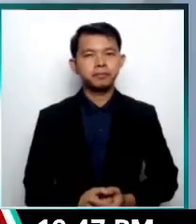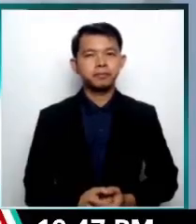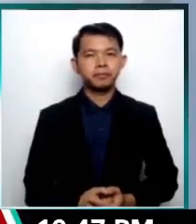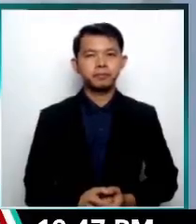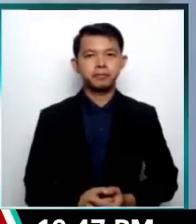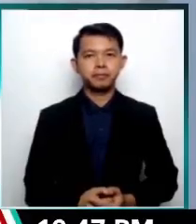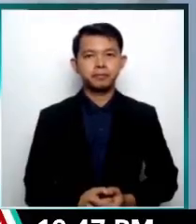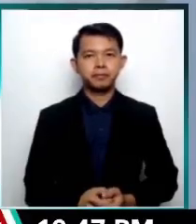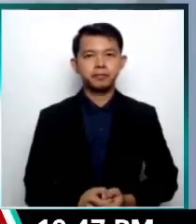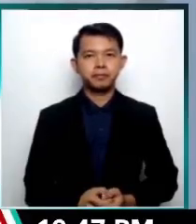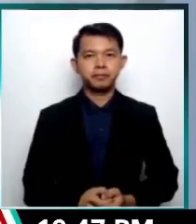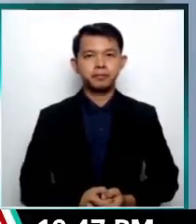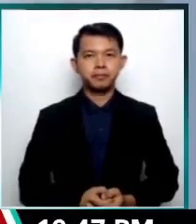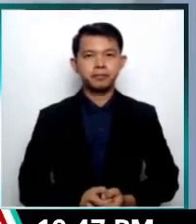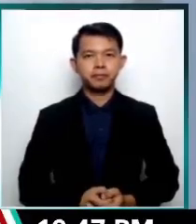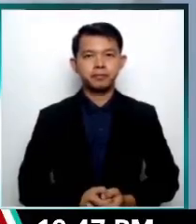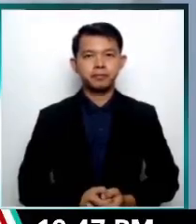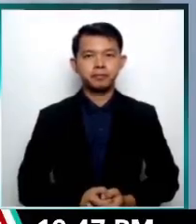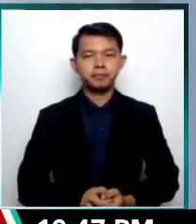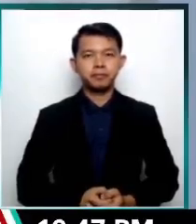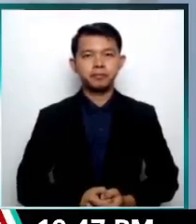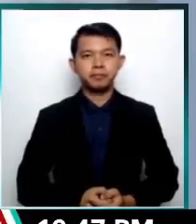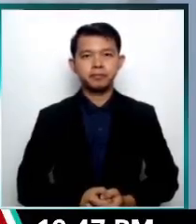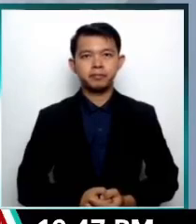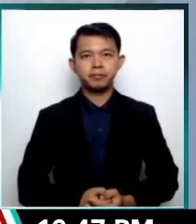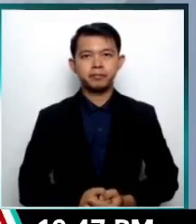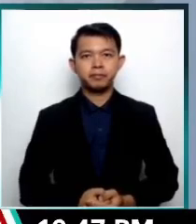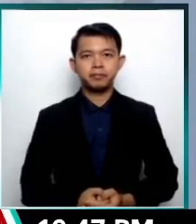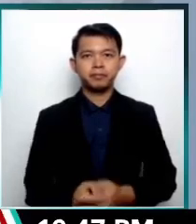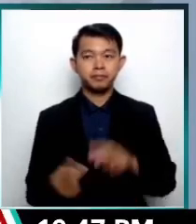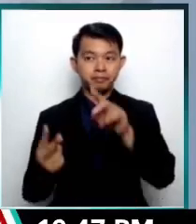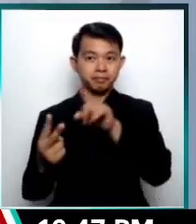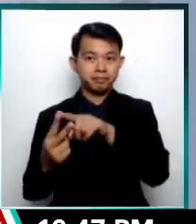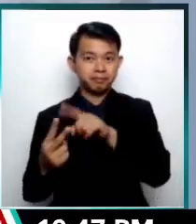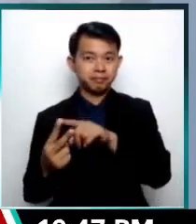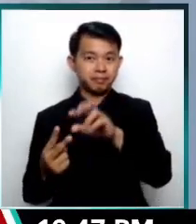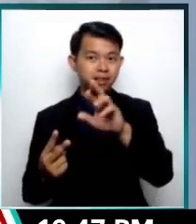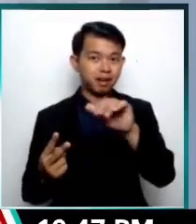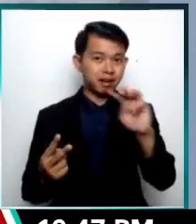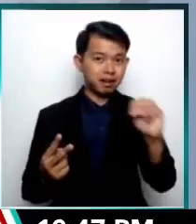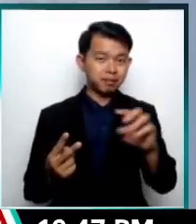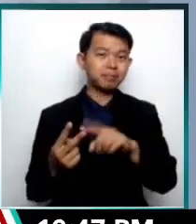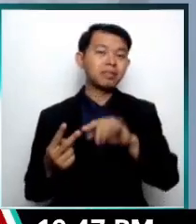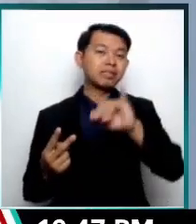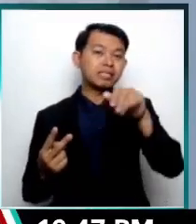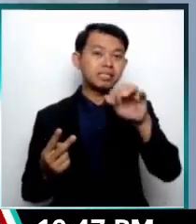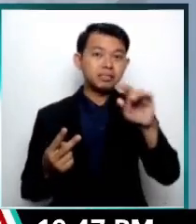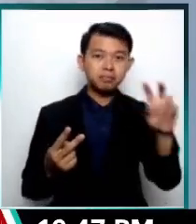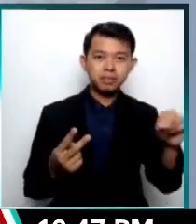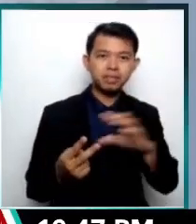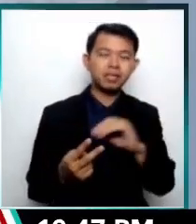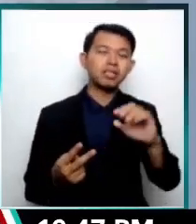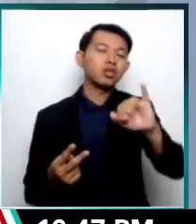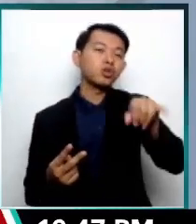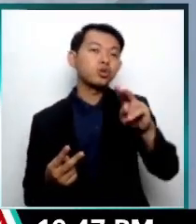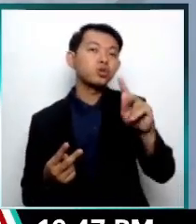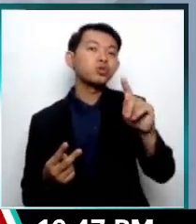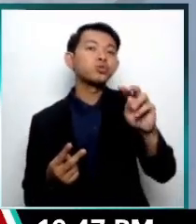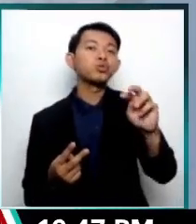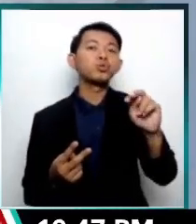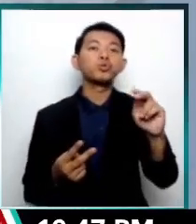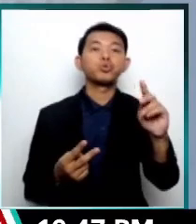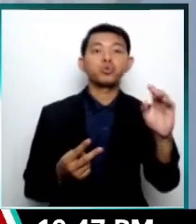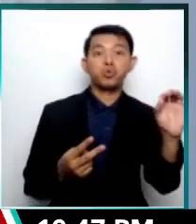On spotlight, sina RM, Jimin, V at Jungkook ng BTS. Ngayon kumpirmadong papasok na rin sa